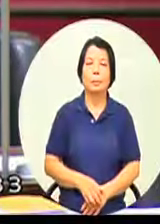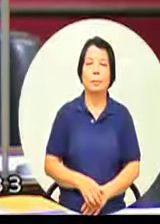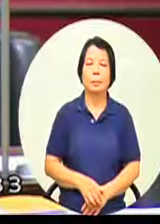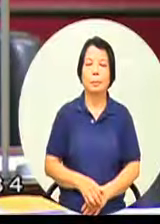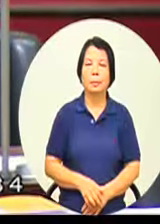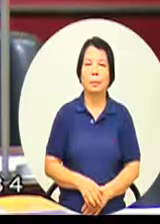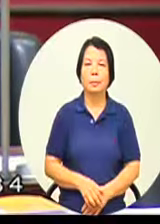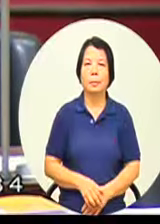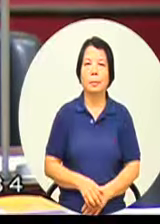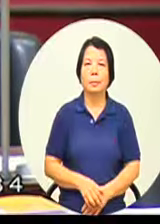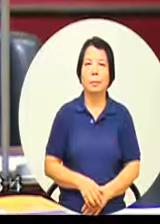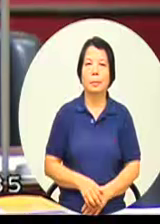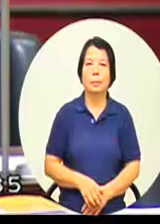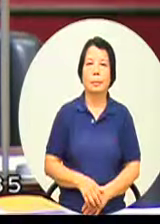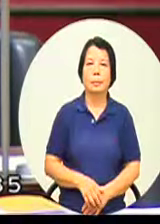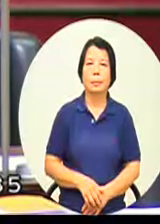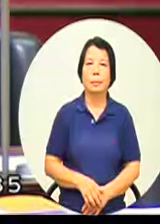的，